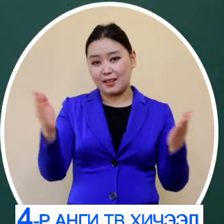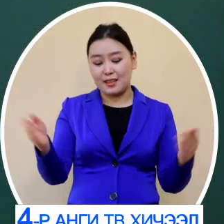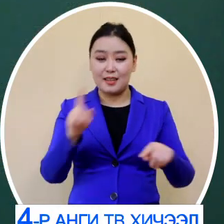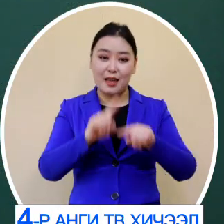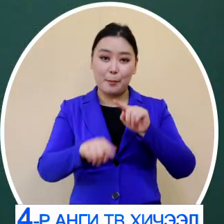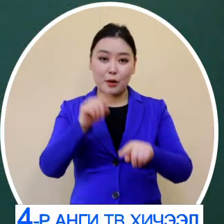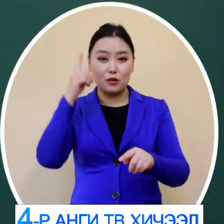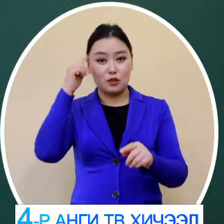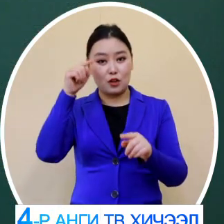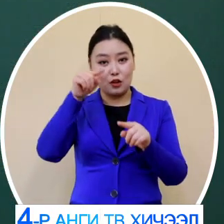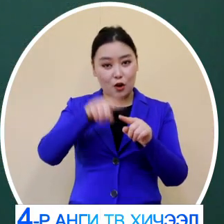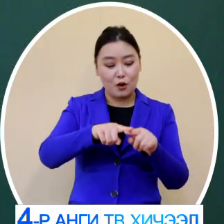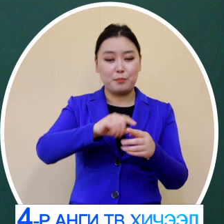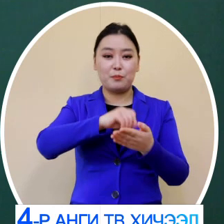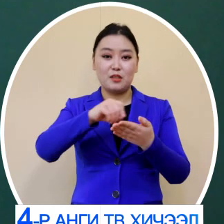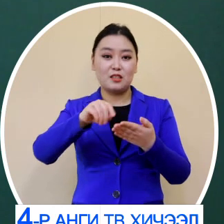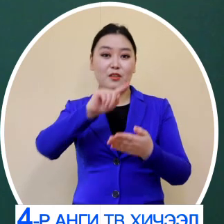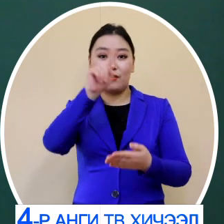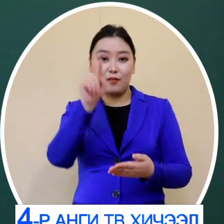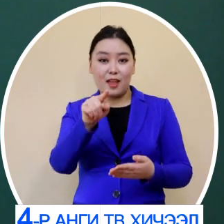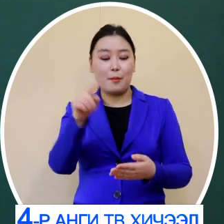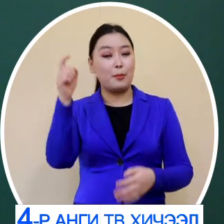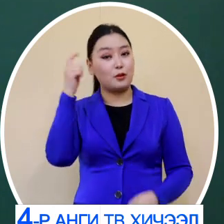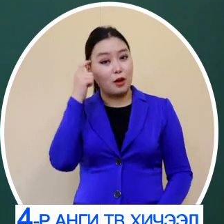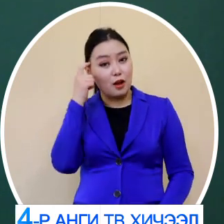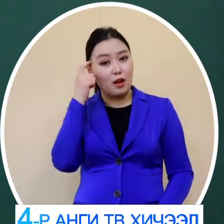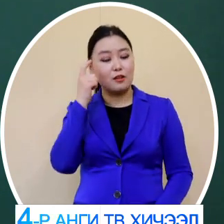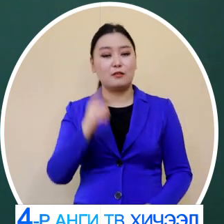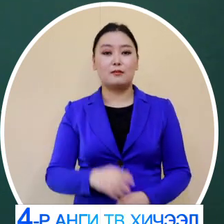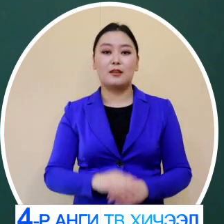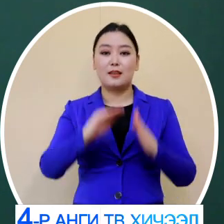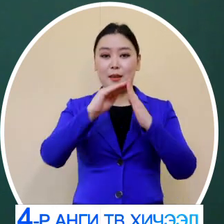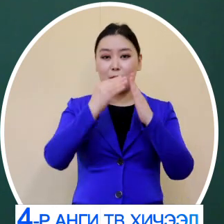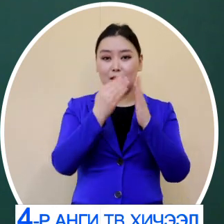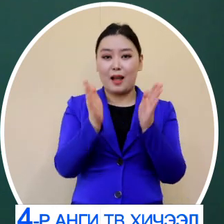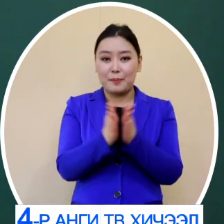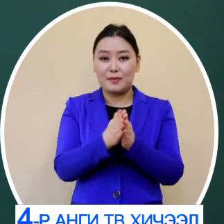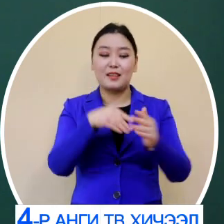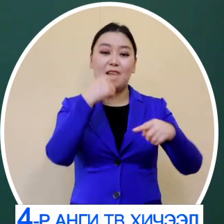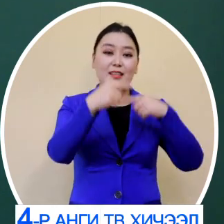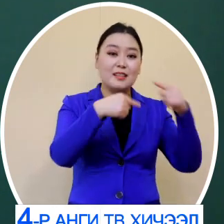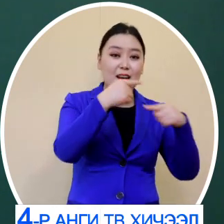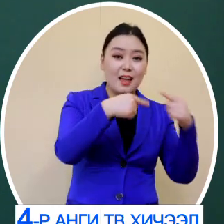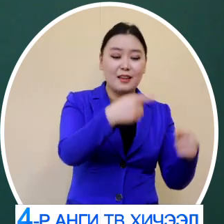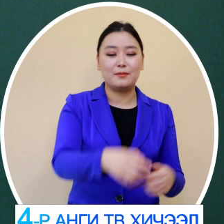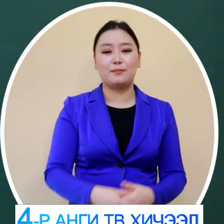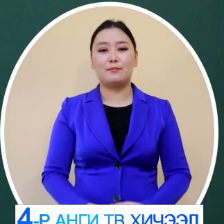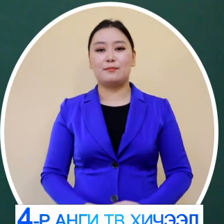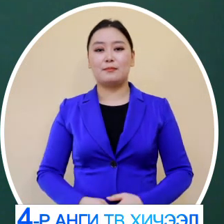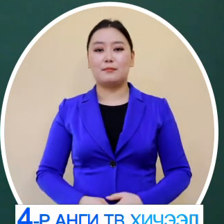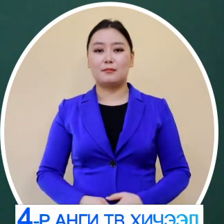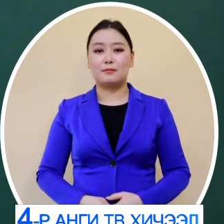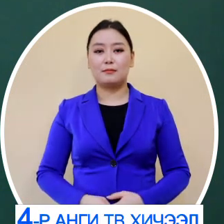ямар зорилгоор бичдэг вэ? Ирэх цөлн бодоод өмнөх мэдлэгээ сэргээн санаад гэр бүлийнхэнтэйгээ харилцсан ярилцаарай.